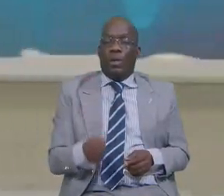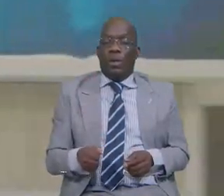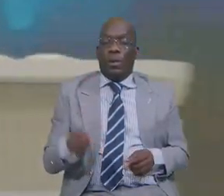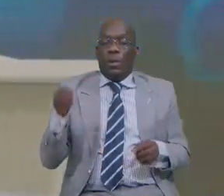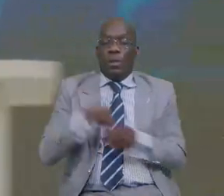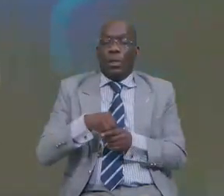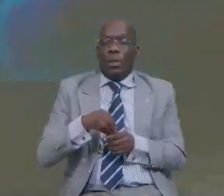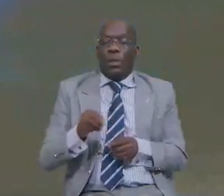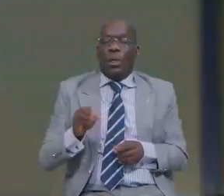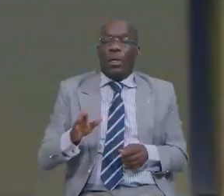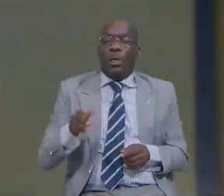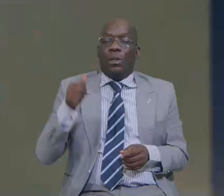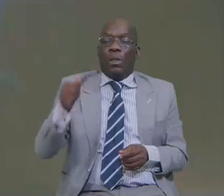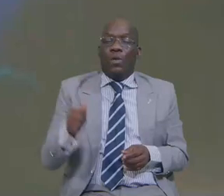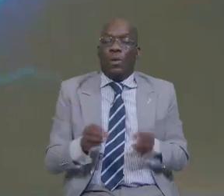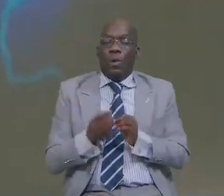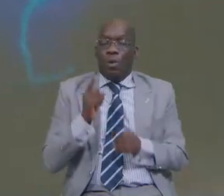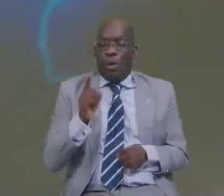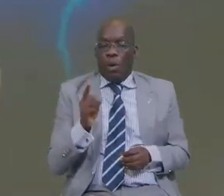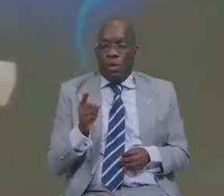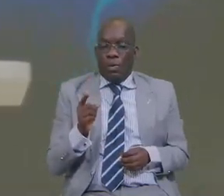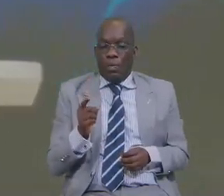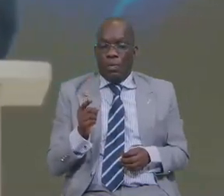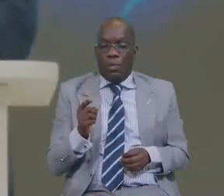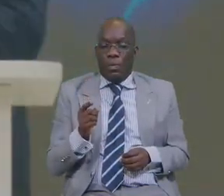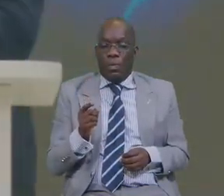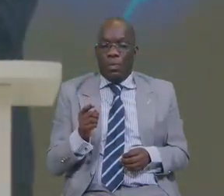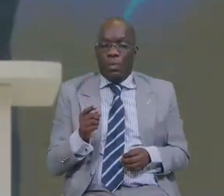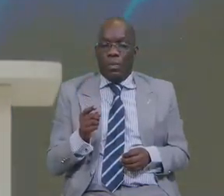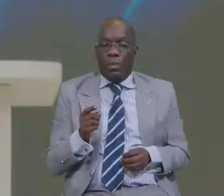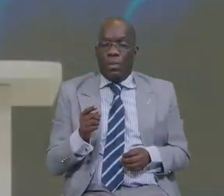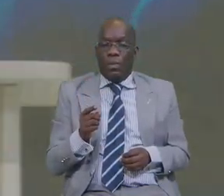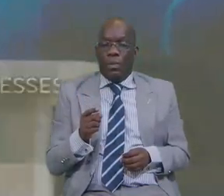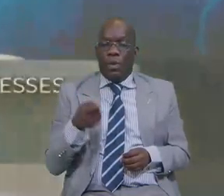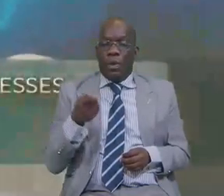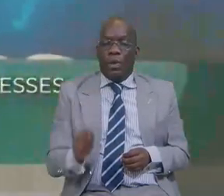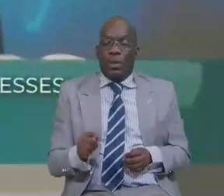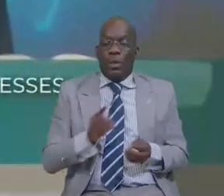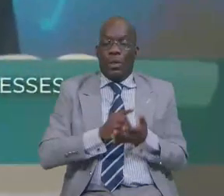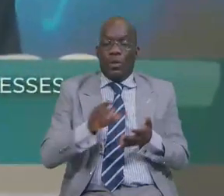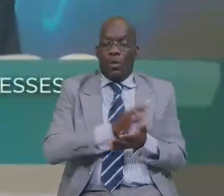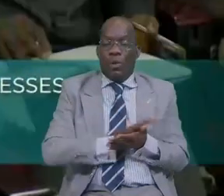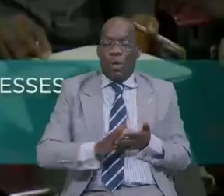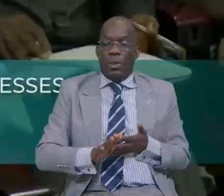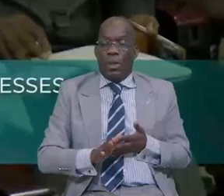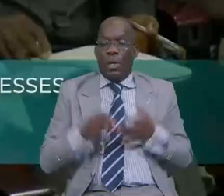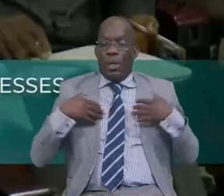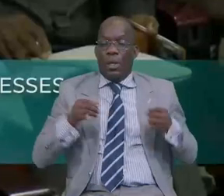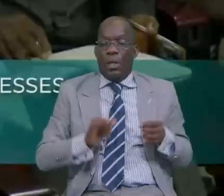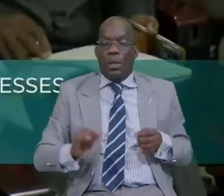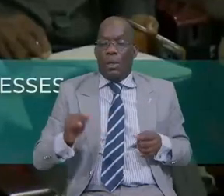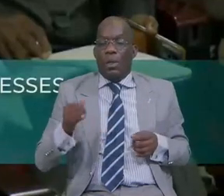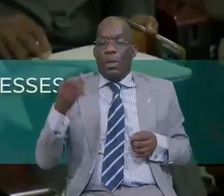l'état intérieur, l'homme intérieur. Premier élément, la guérison surnaturelle des